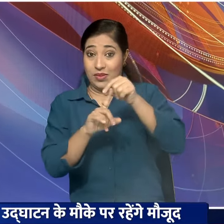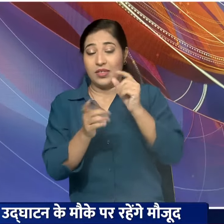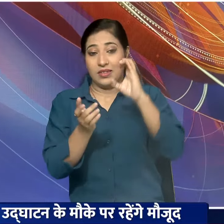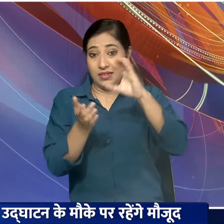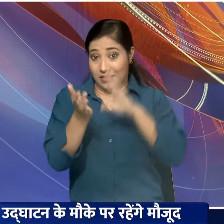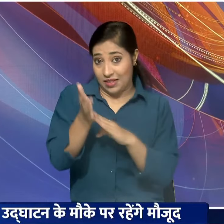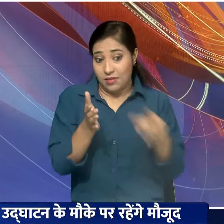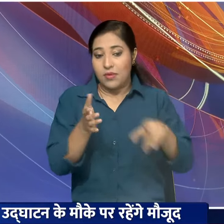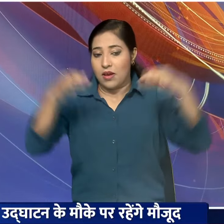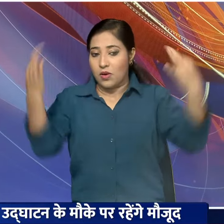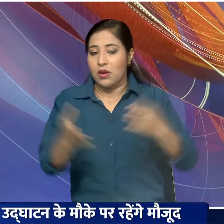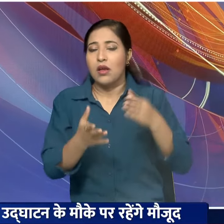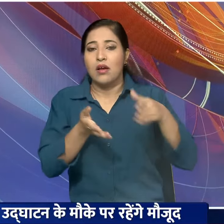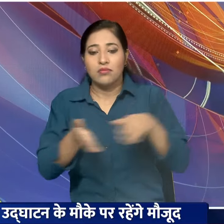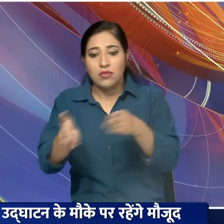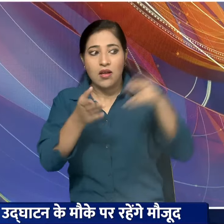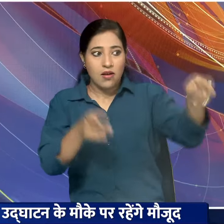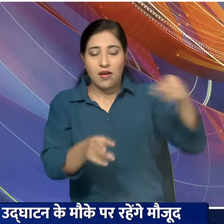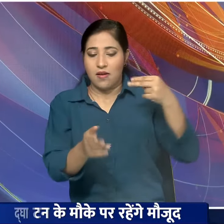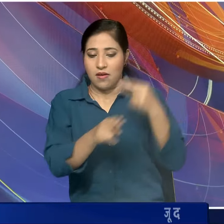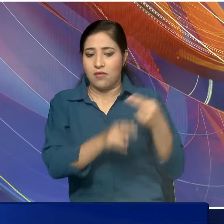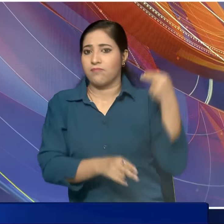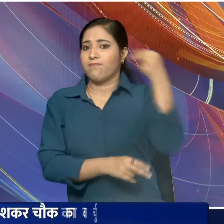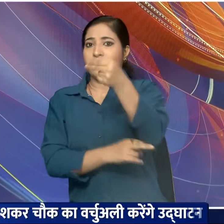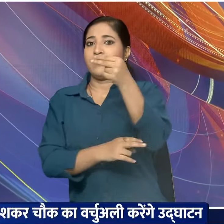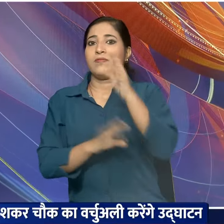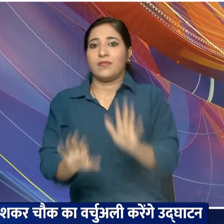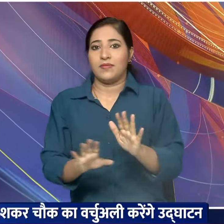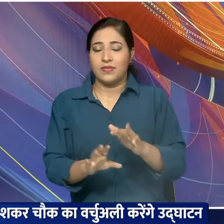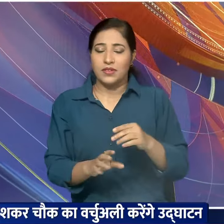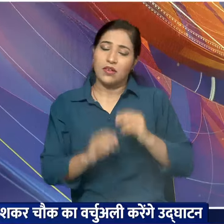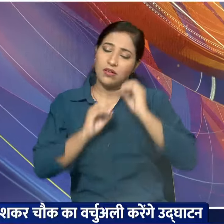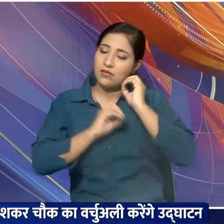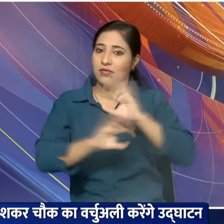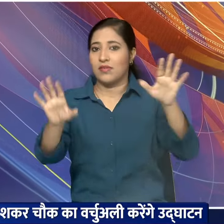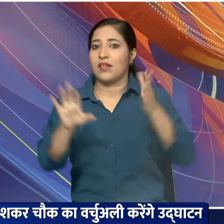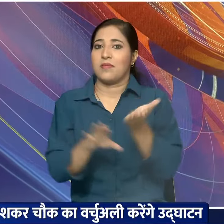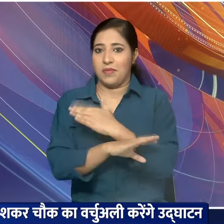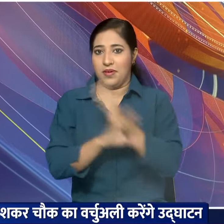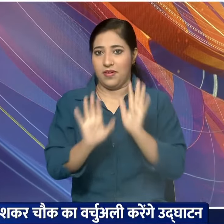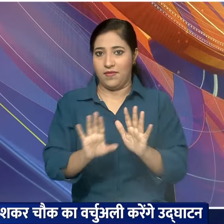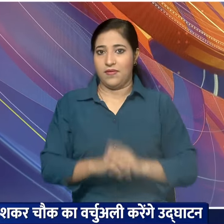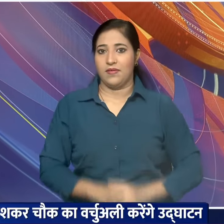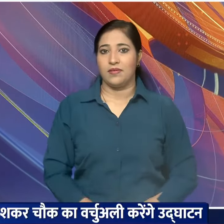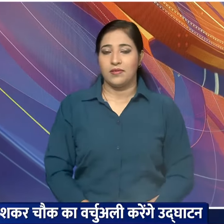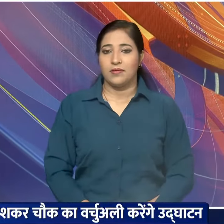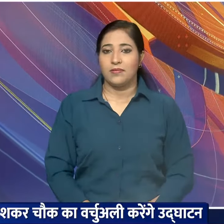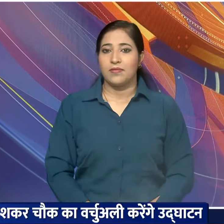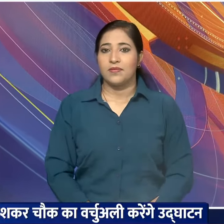को उनके नाम पर विकसित करने की योजना की घोषणा की थी।